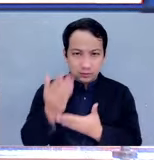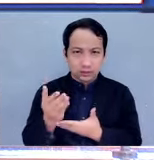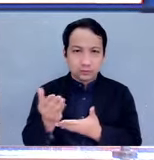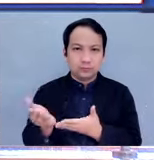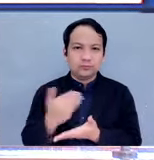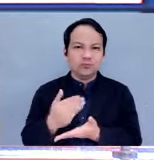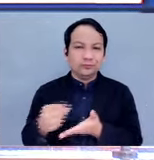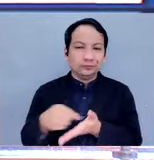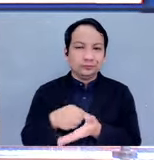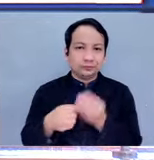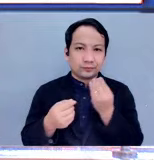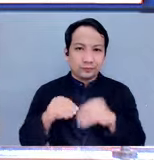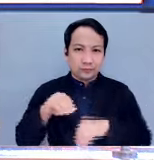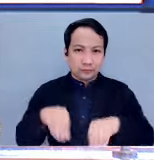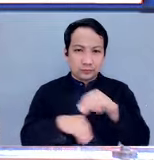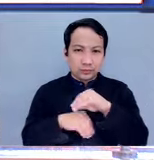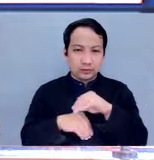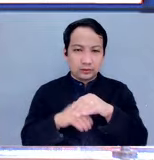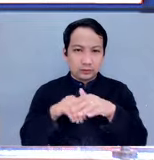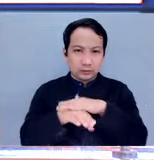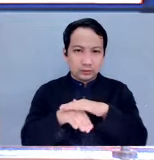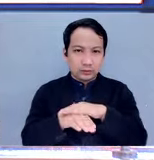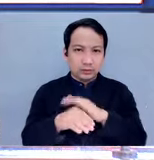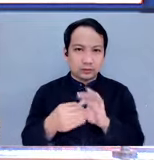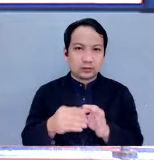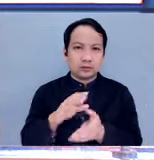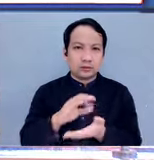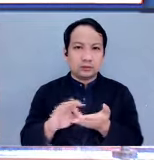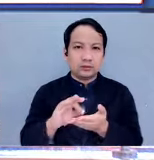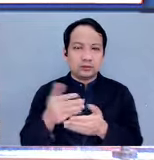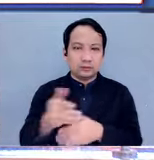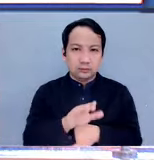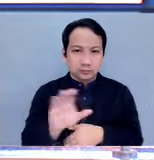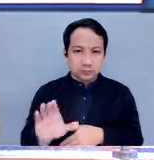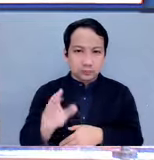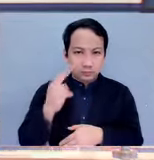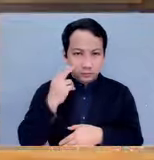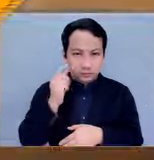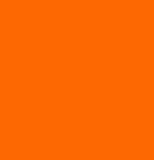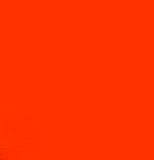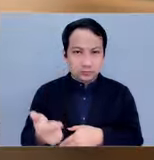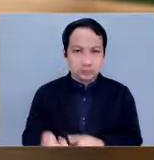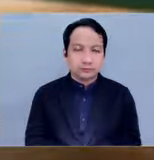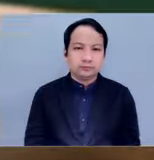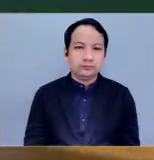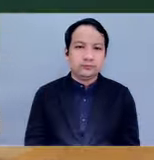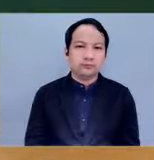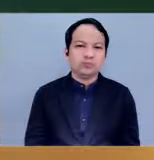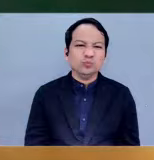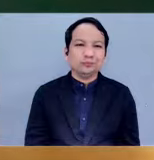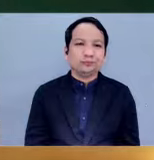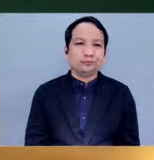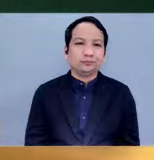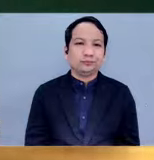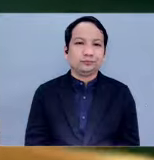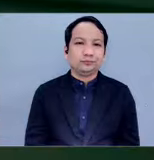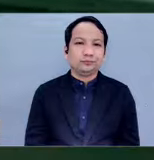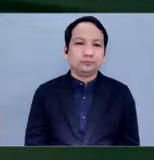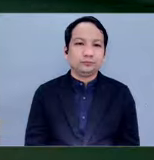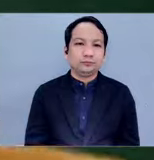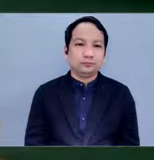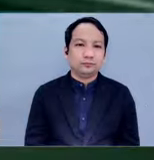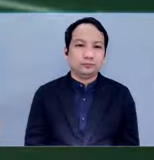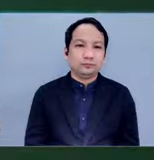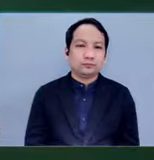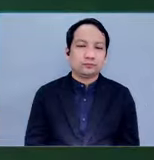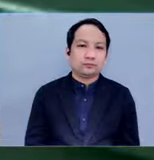suspek kapalit ng access sa account. Nasa frontline ng balitang yan, si Hannibal Talete. sa isang